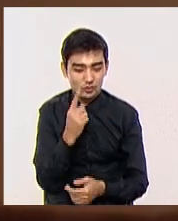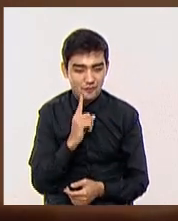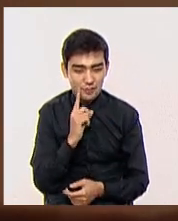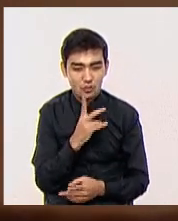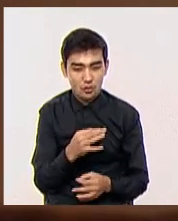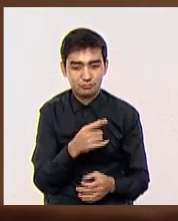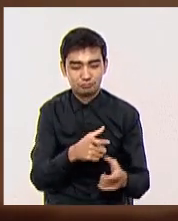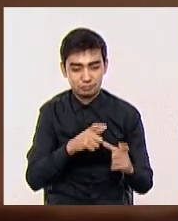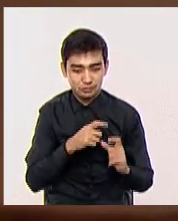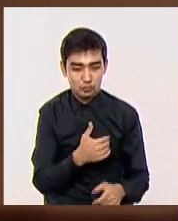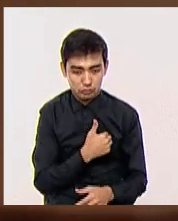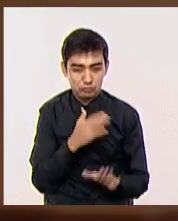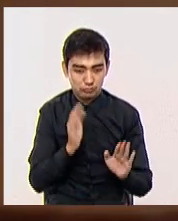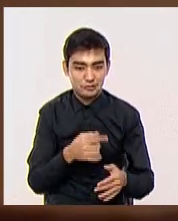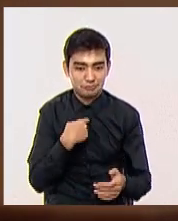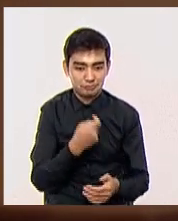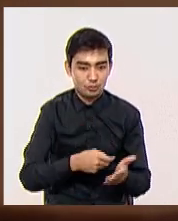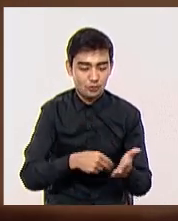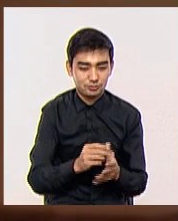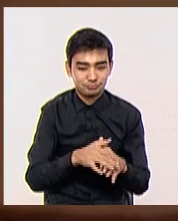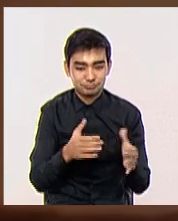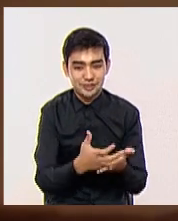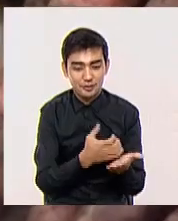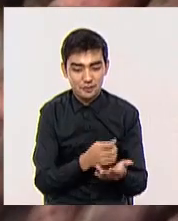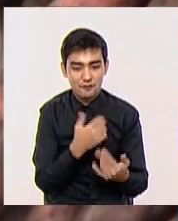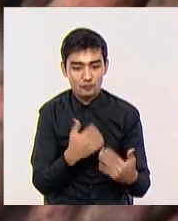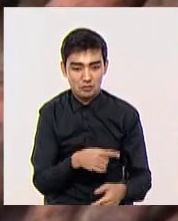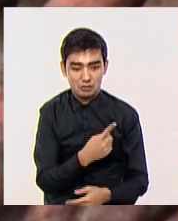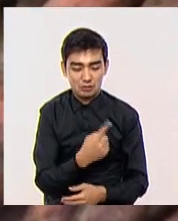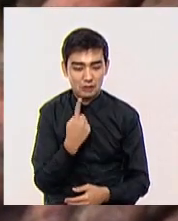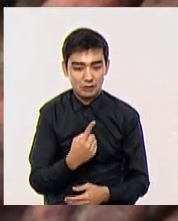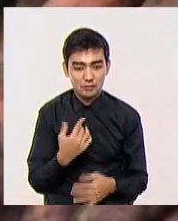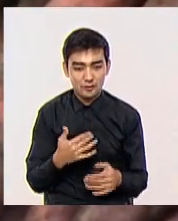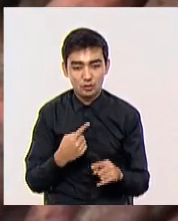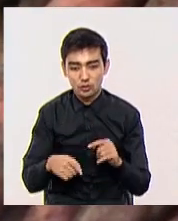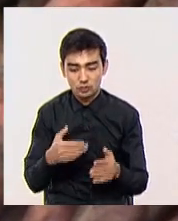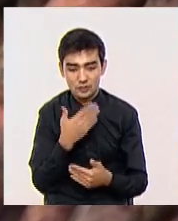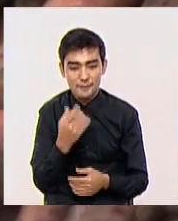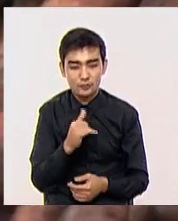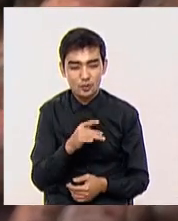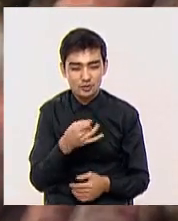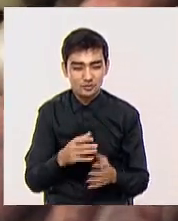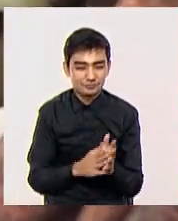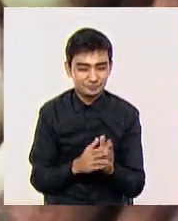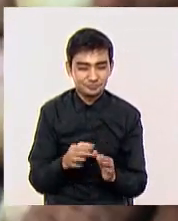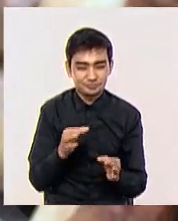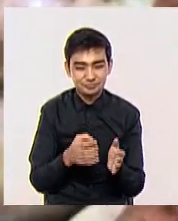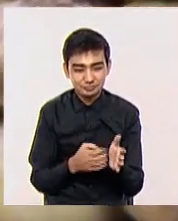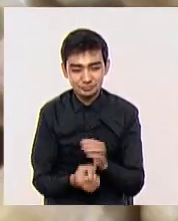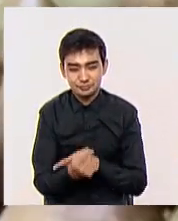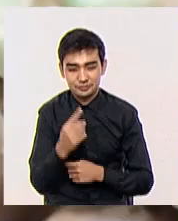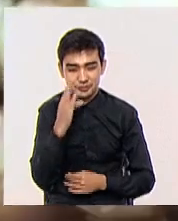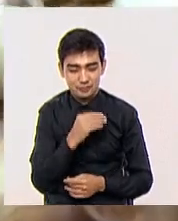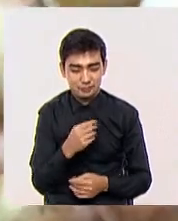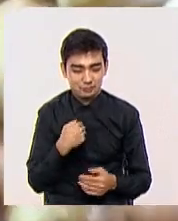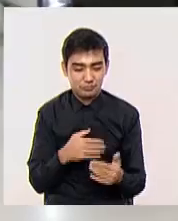они изъявили такое желание. Вот мы с ними ведем переговоры. Это все. Несмотря на хороший урожай картофеля, дефицит на рынке все же может